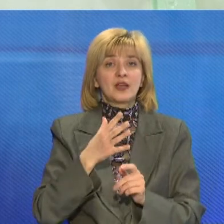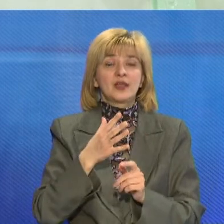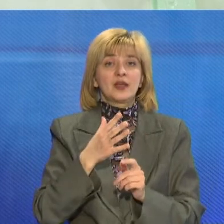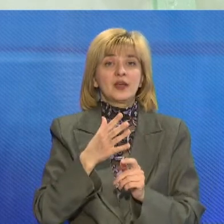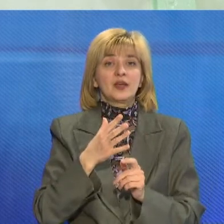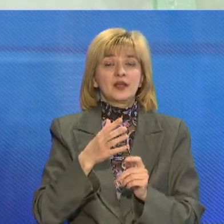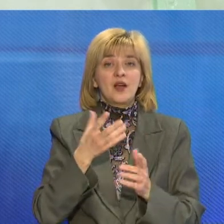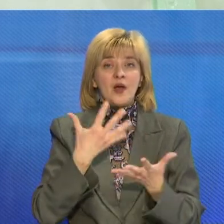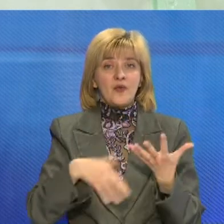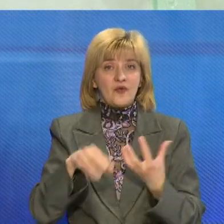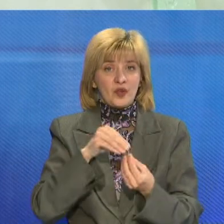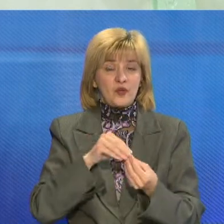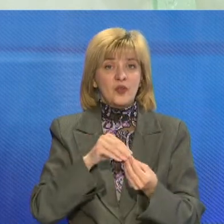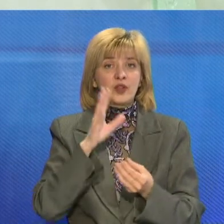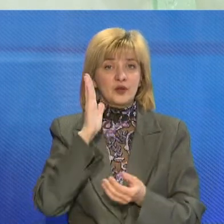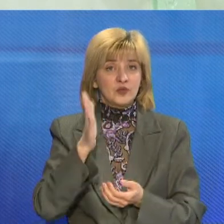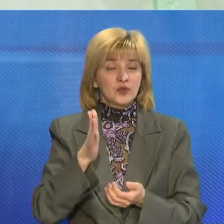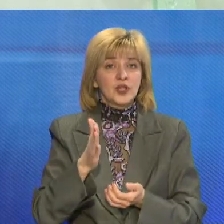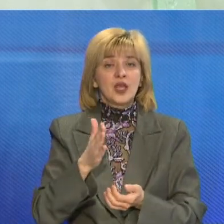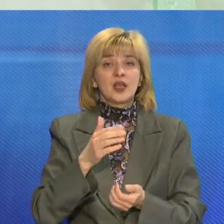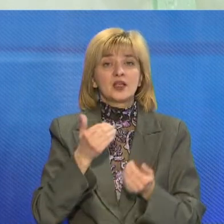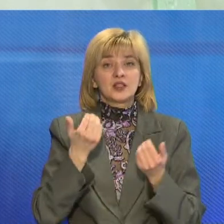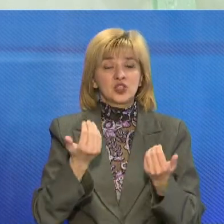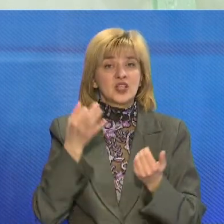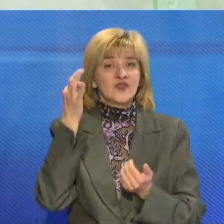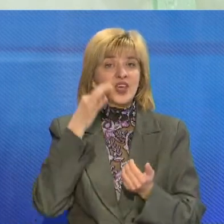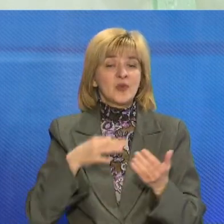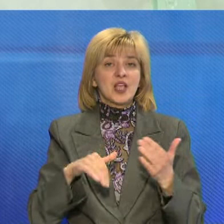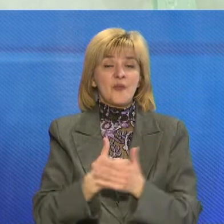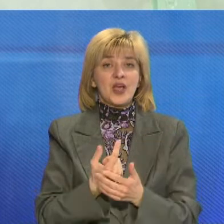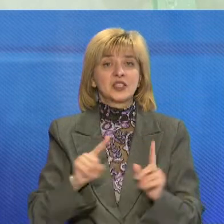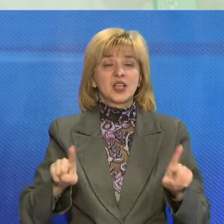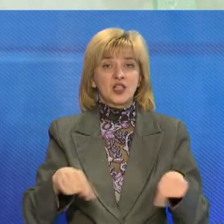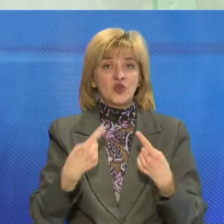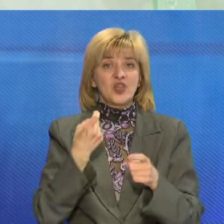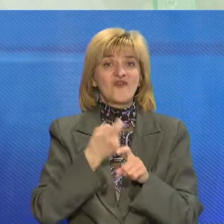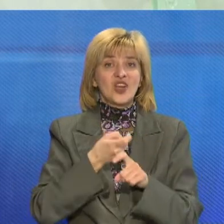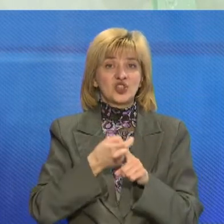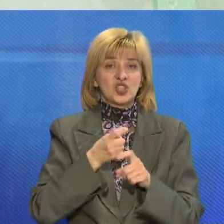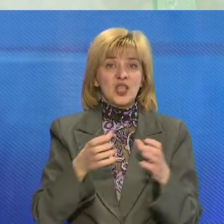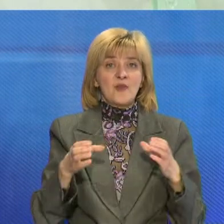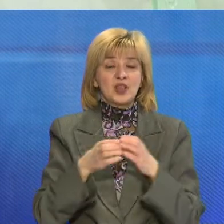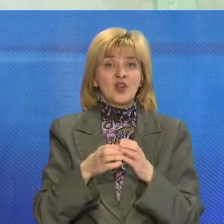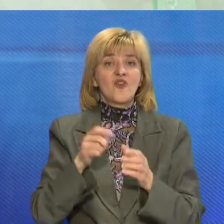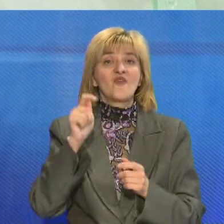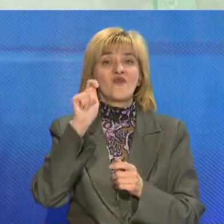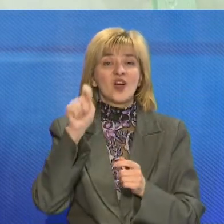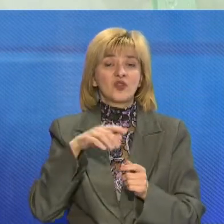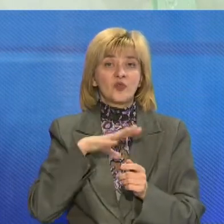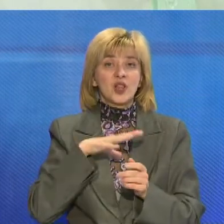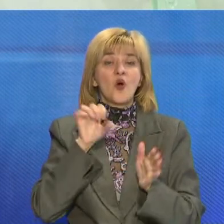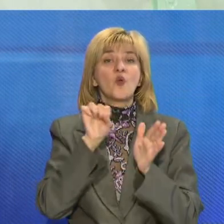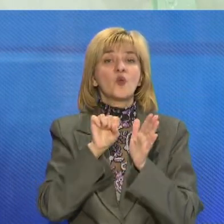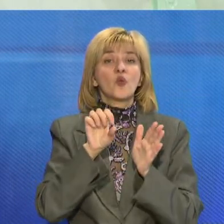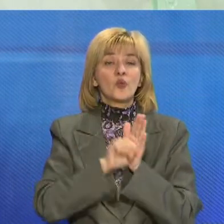создается фашистский батальон. Ведь что было в Великую Отечественную войну? Убивали по национальному признаку. Вот мой дедушка, ныне